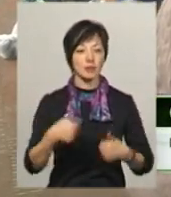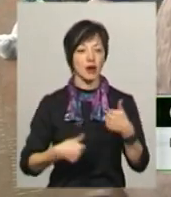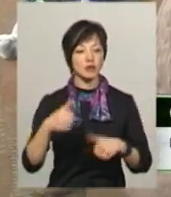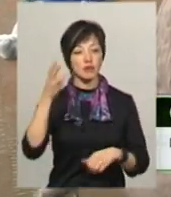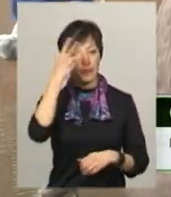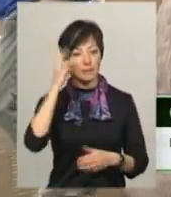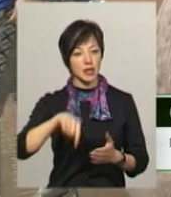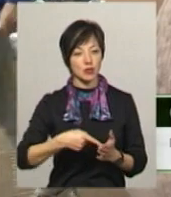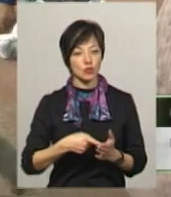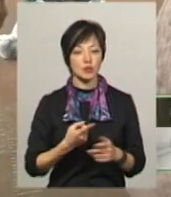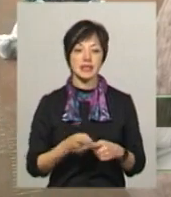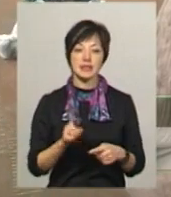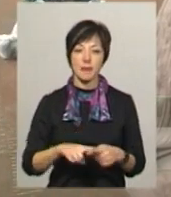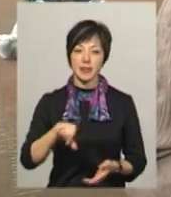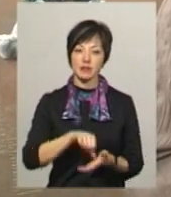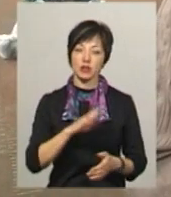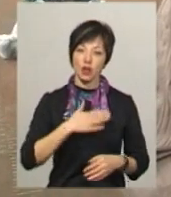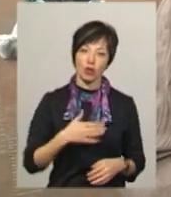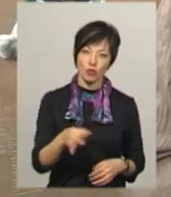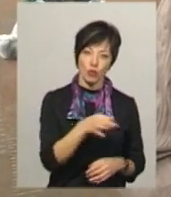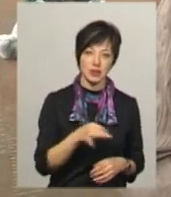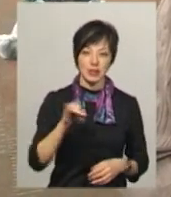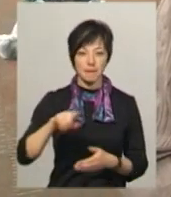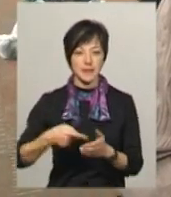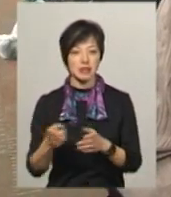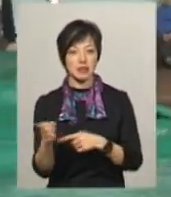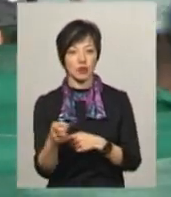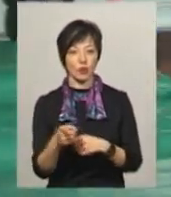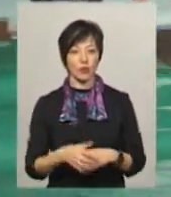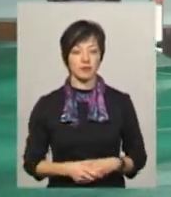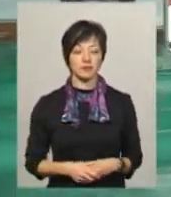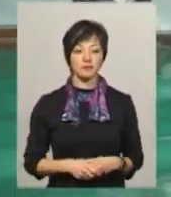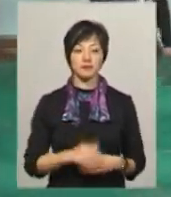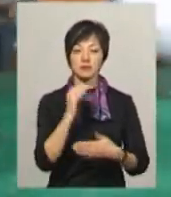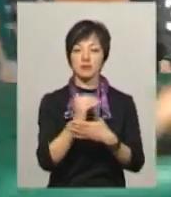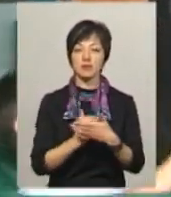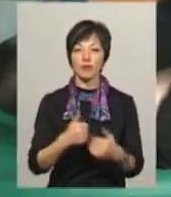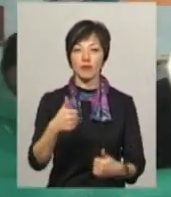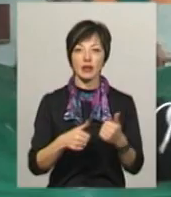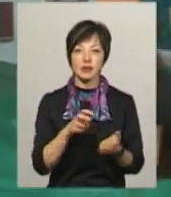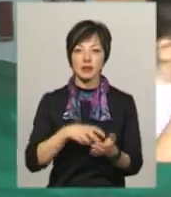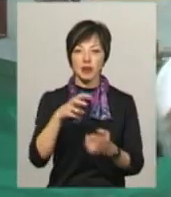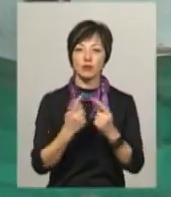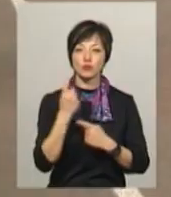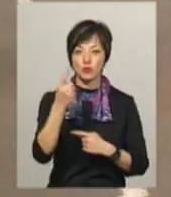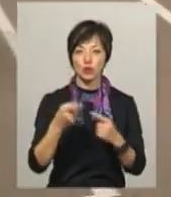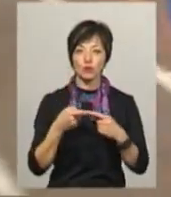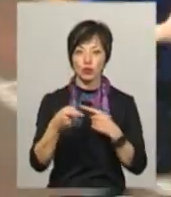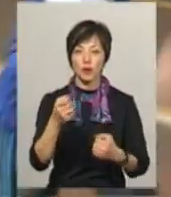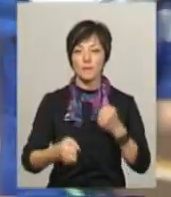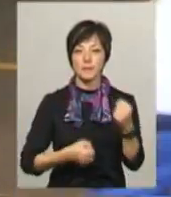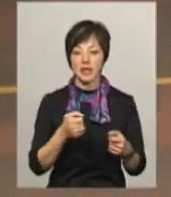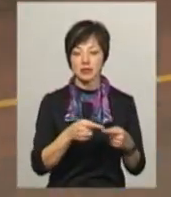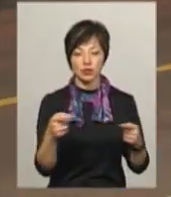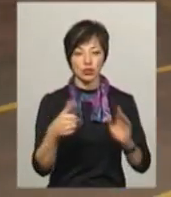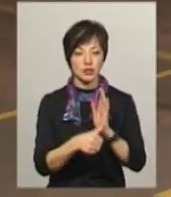змагаються у Хмельницькому. Це представники нашої області і міста Тернопіль. У програмі змагань – стрибки в висоту, довжину та біг на